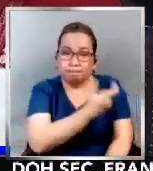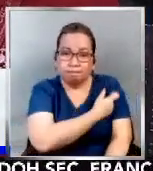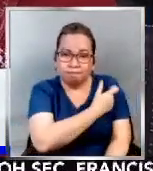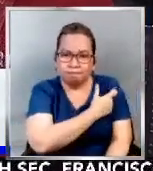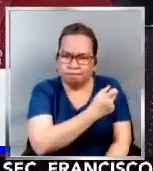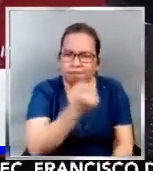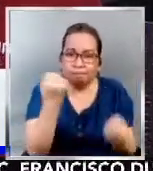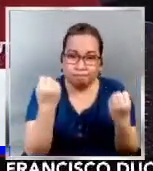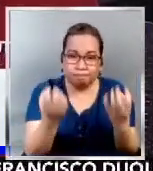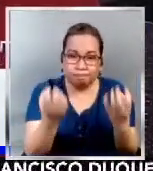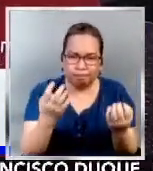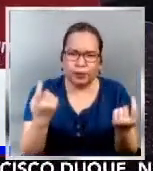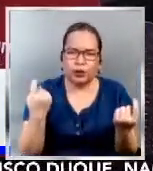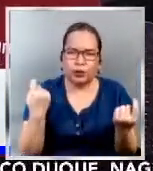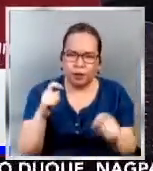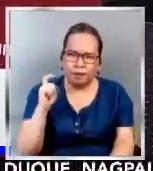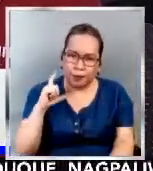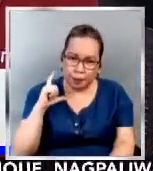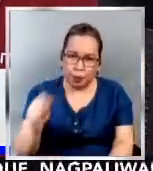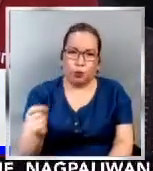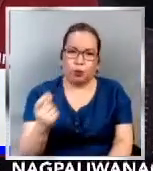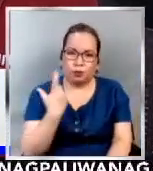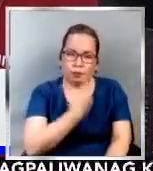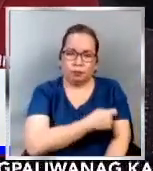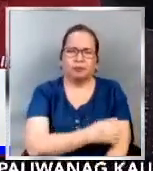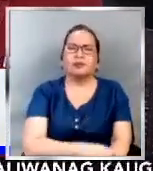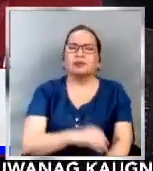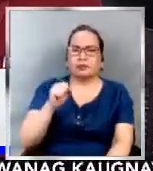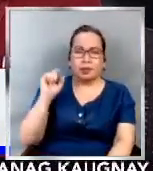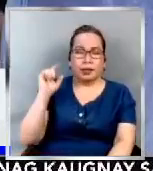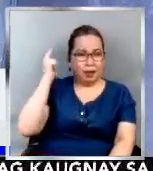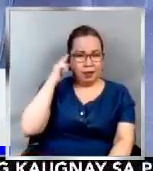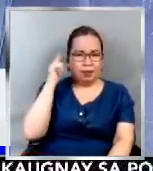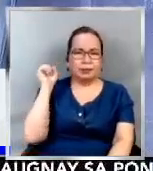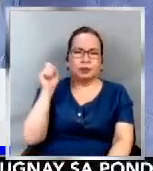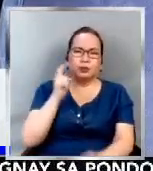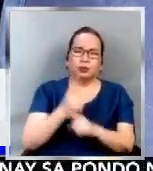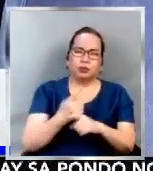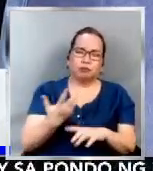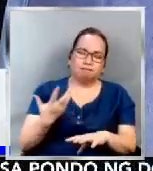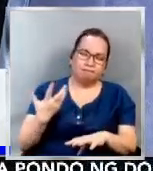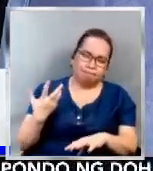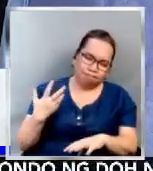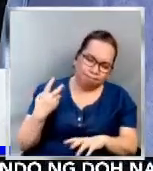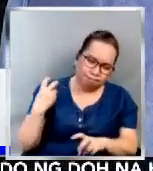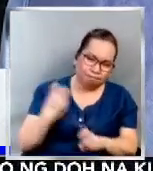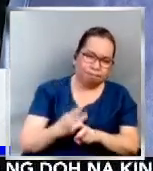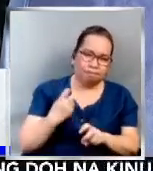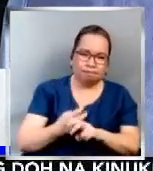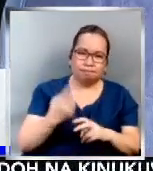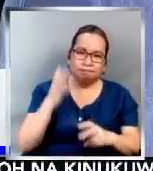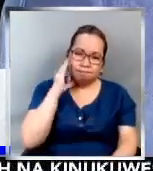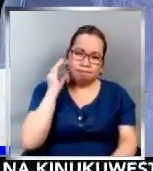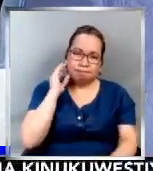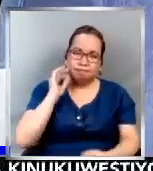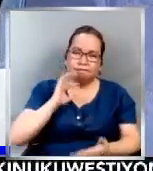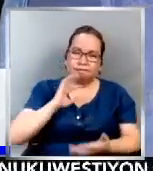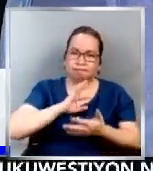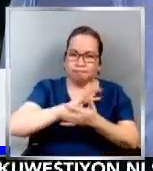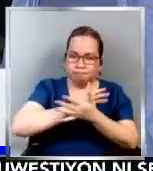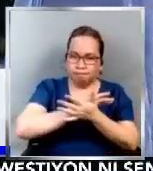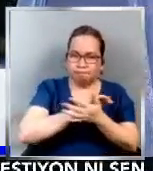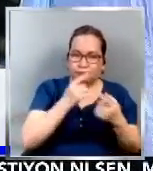maikaila ng pamahalaang matindi ang naging dagok ng COVID sa bansa, lalo pat isa ang Pilipinas sa mga kulelat sa